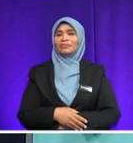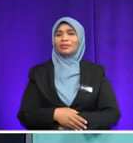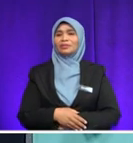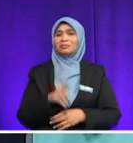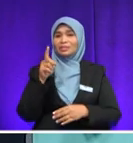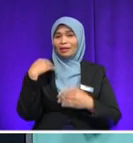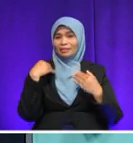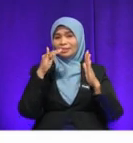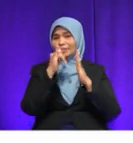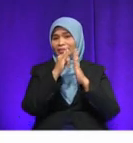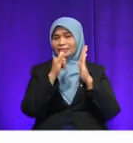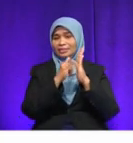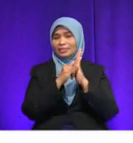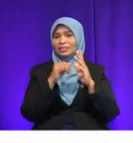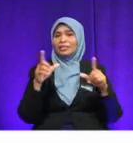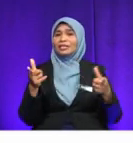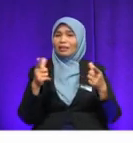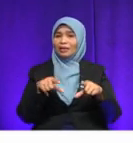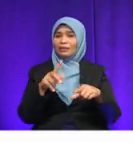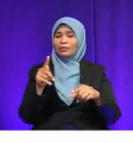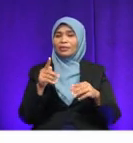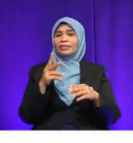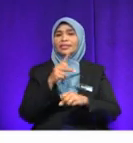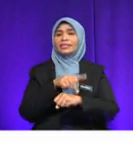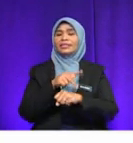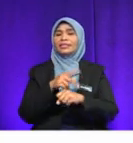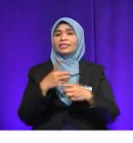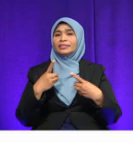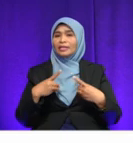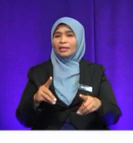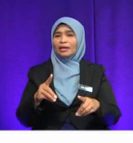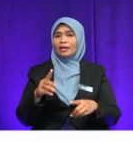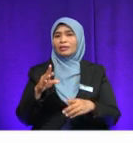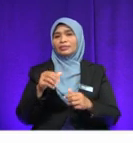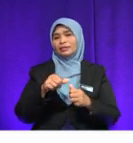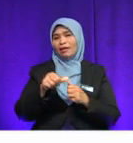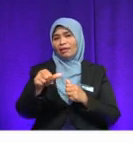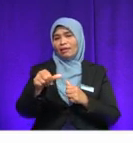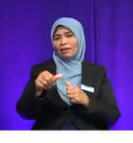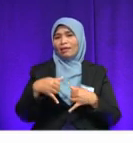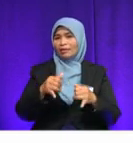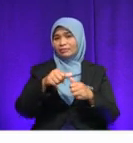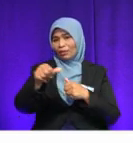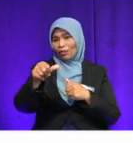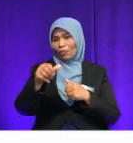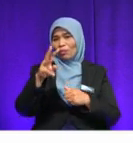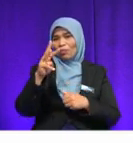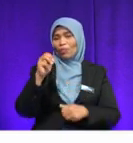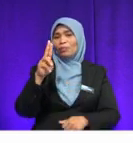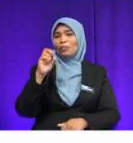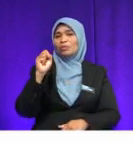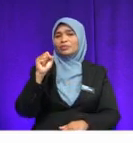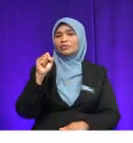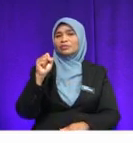yang pertama dilakukan ketika sedang musafir ya dilakukan ketika sedang